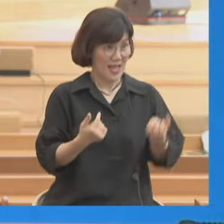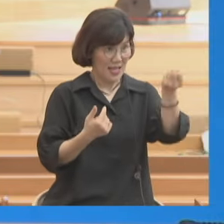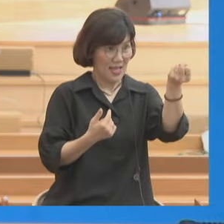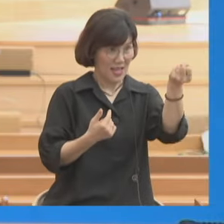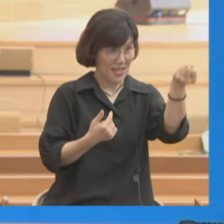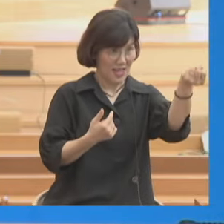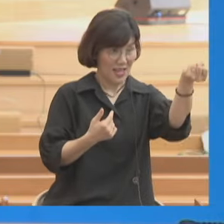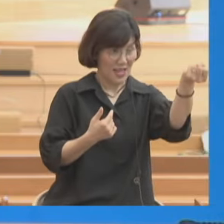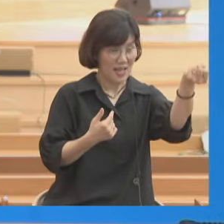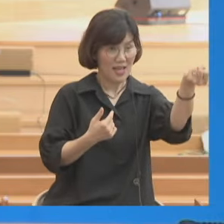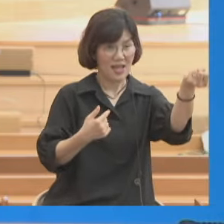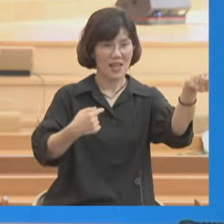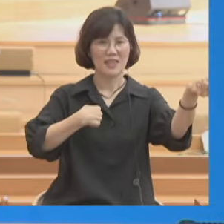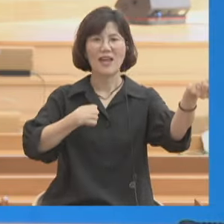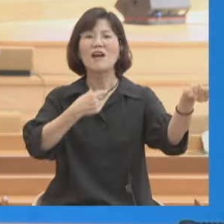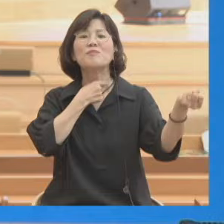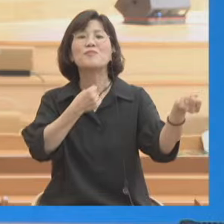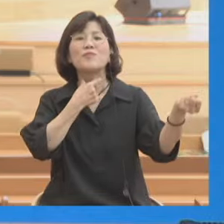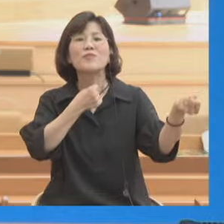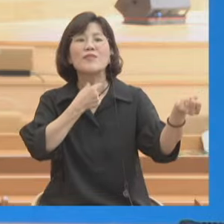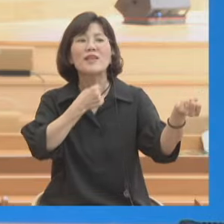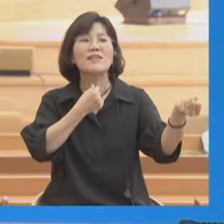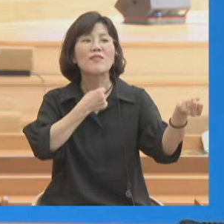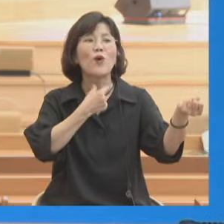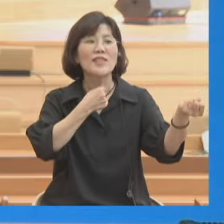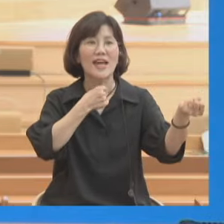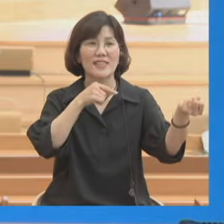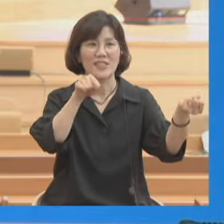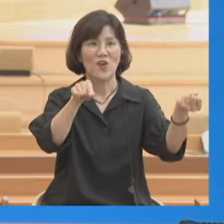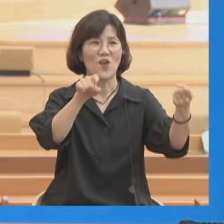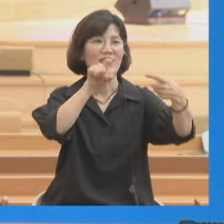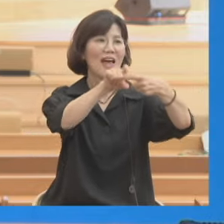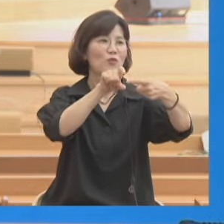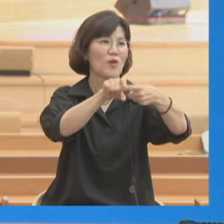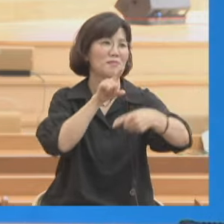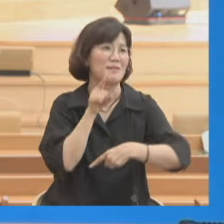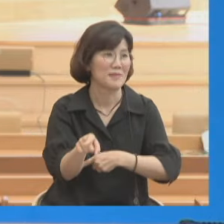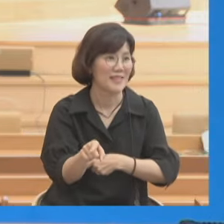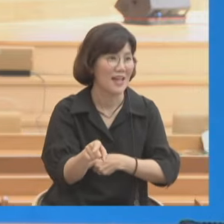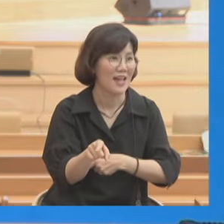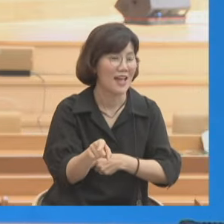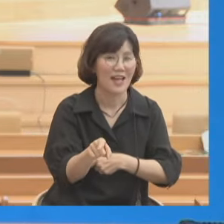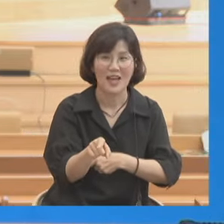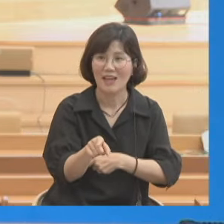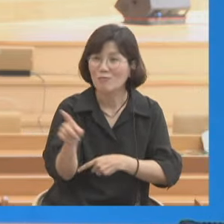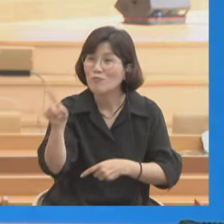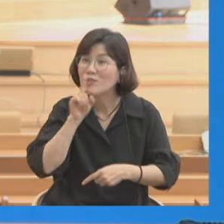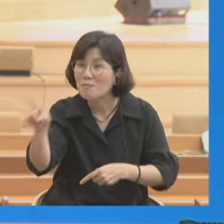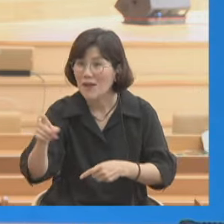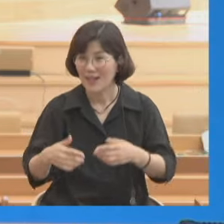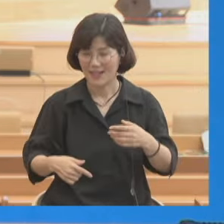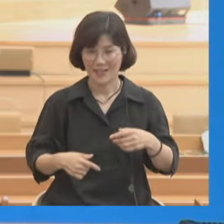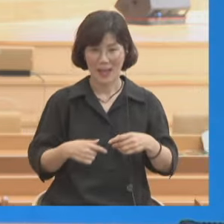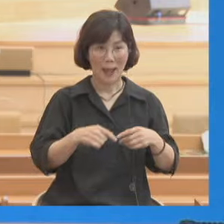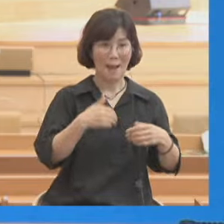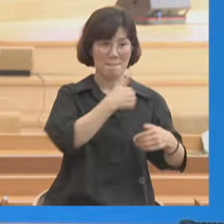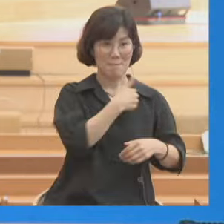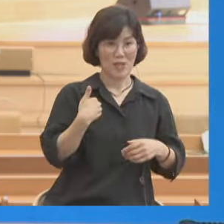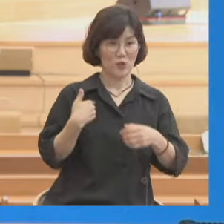원하는 것을 나눈 값이다 라는 말이 있어요. 이해가 되십니까? 만족이란 뭐냐? 내가 갖고 있는